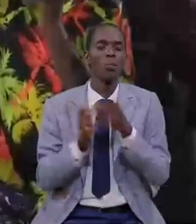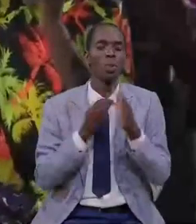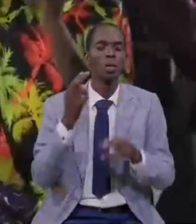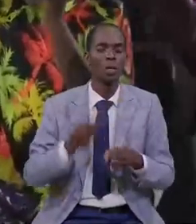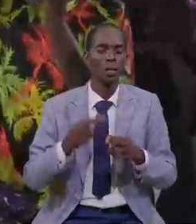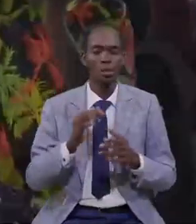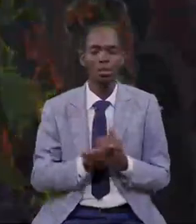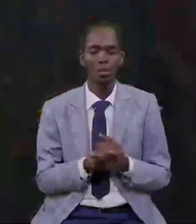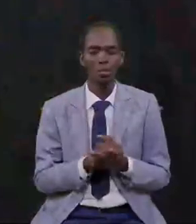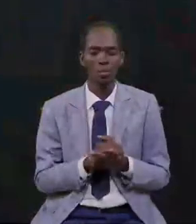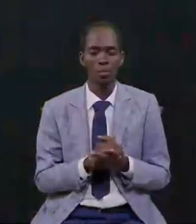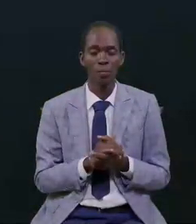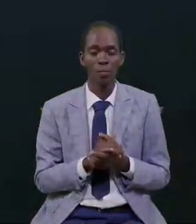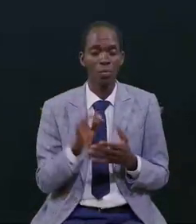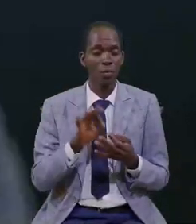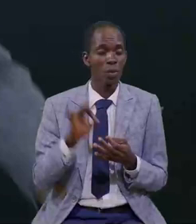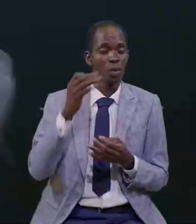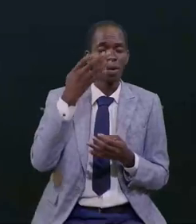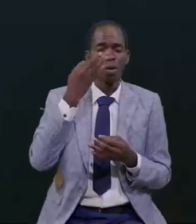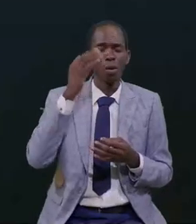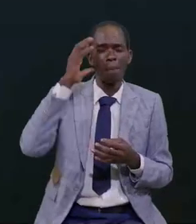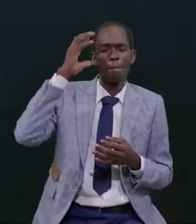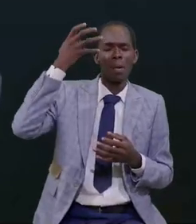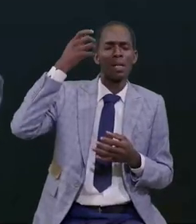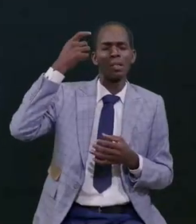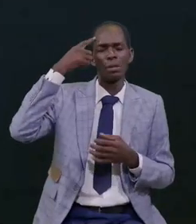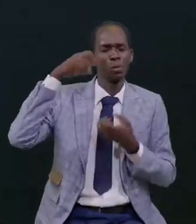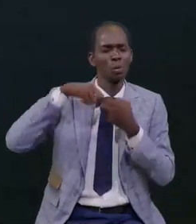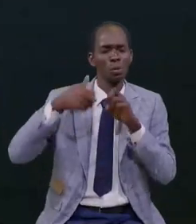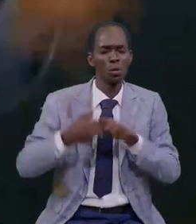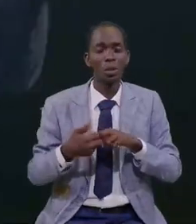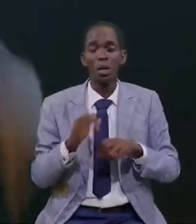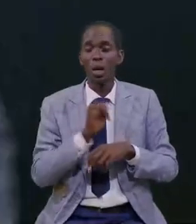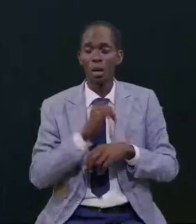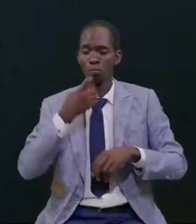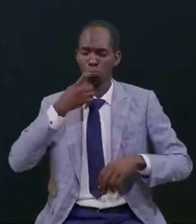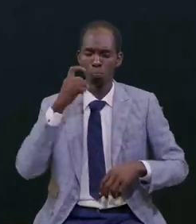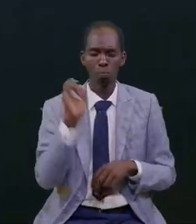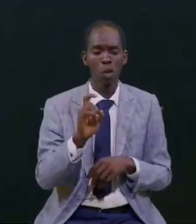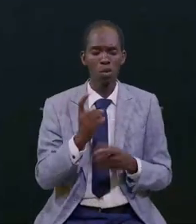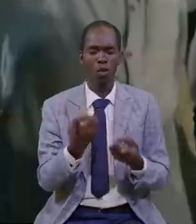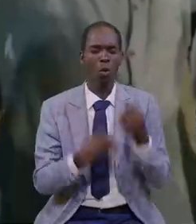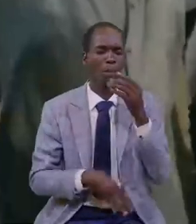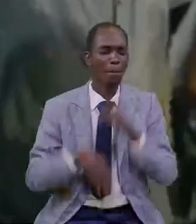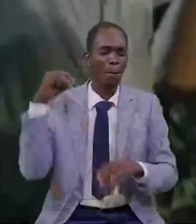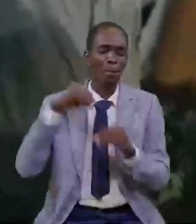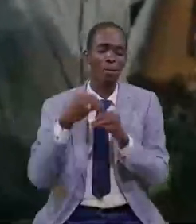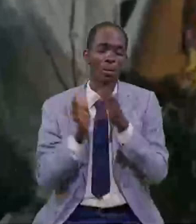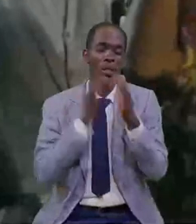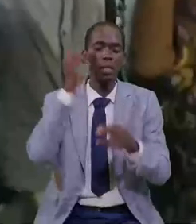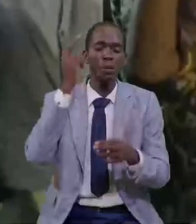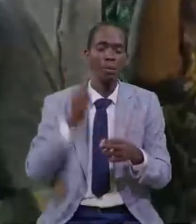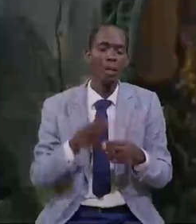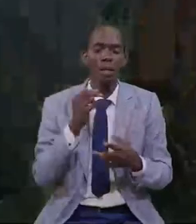Jésus esprit d'insanité de folie je te commande sors au nom de